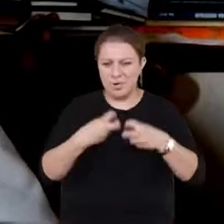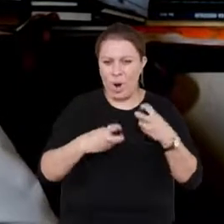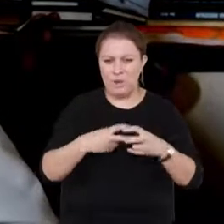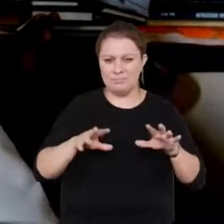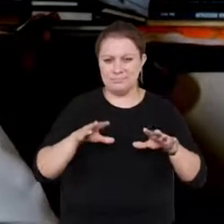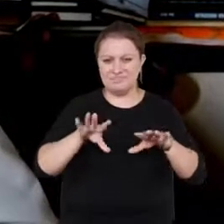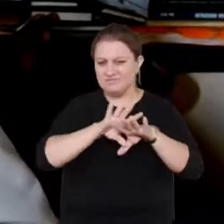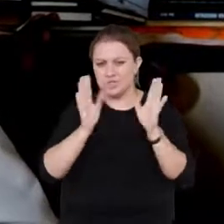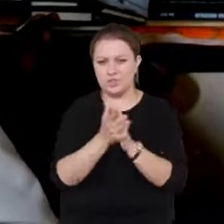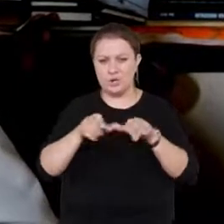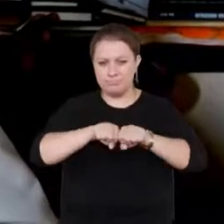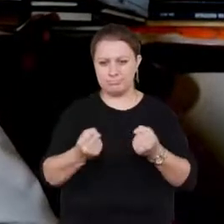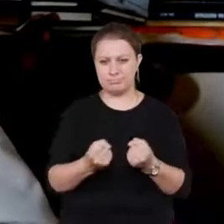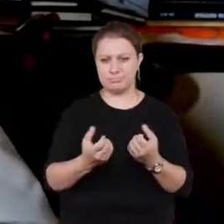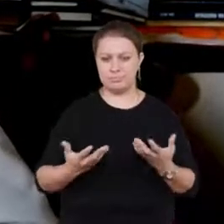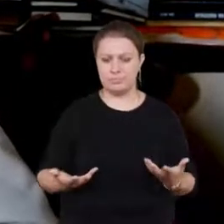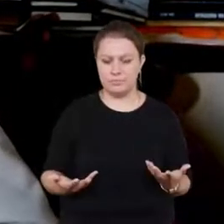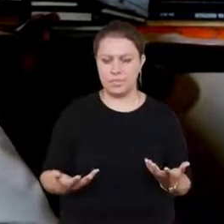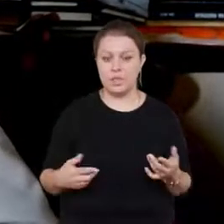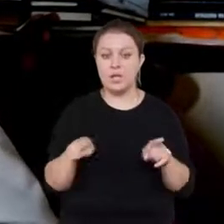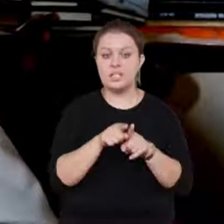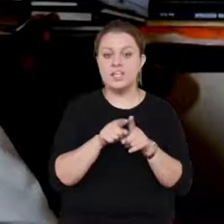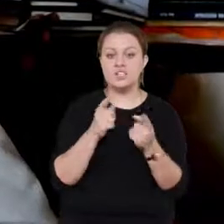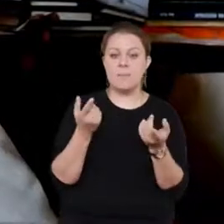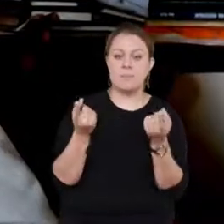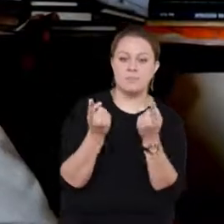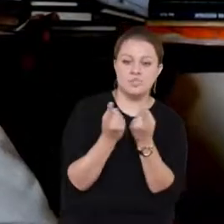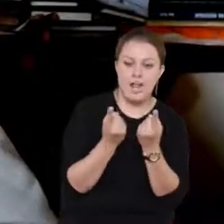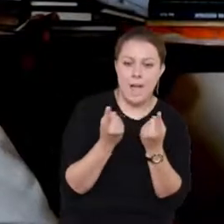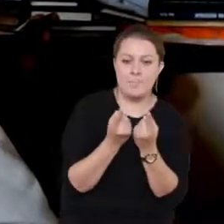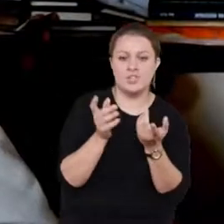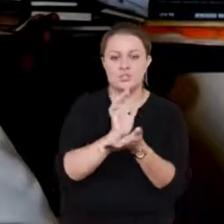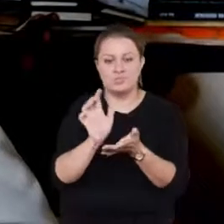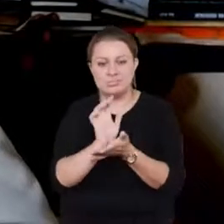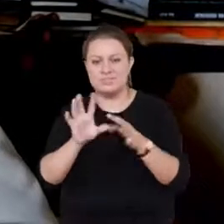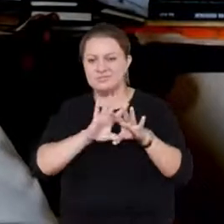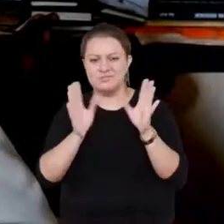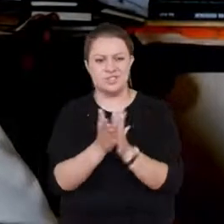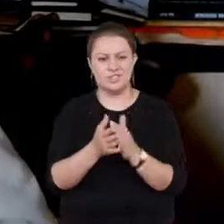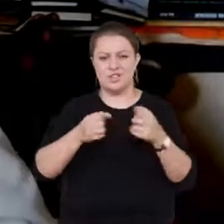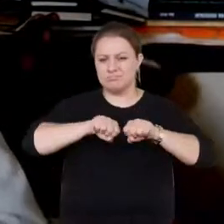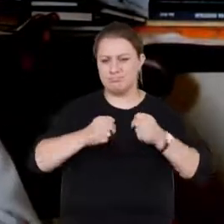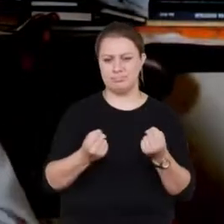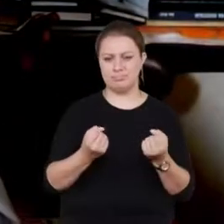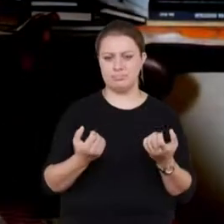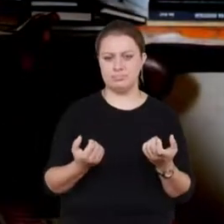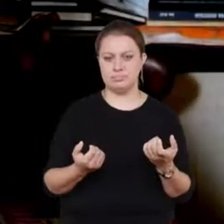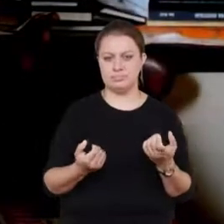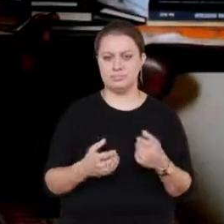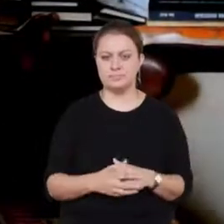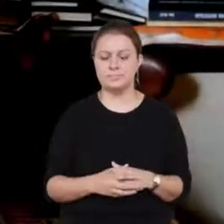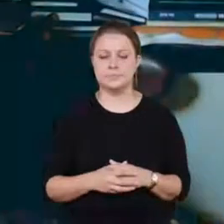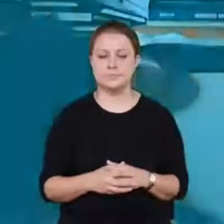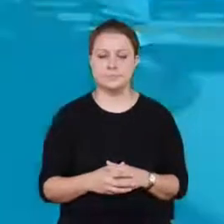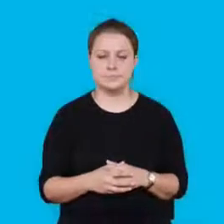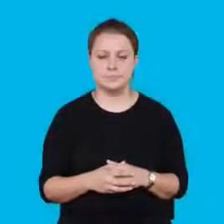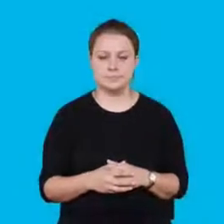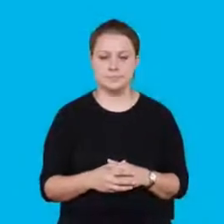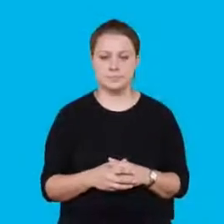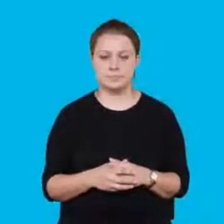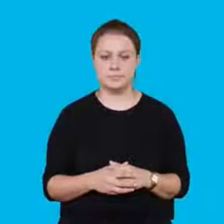związanej z życiem przemysłowym, rozwalonym przez kryzys gospodarczy.